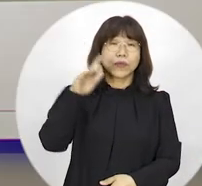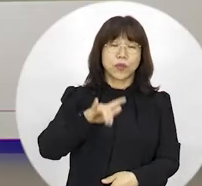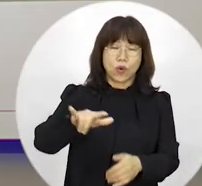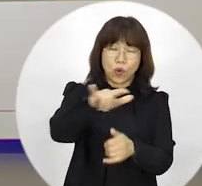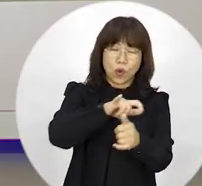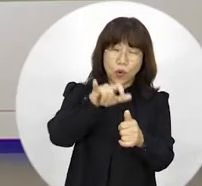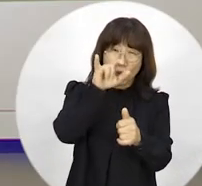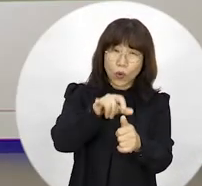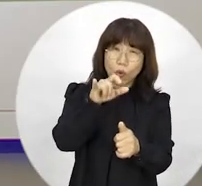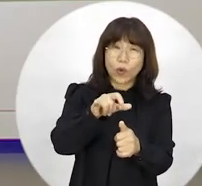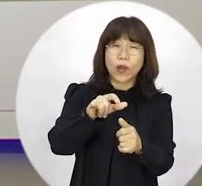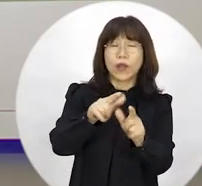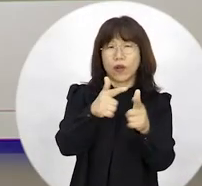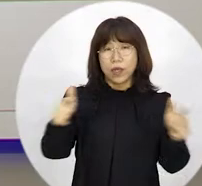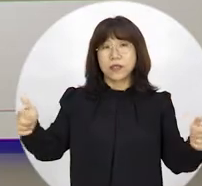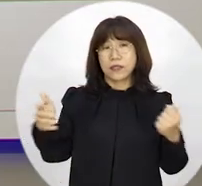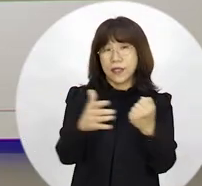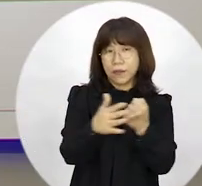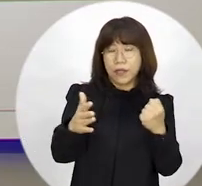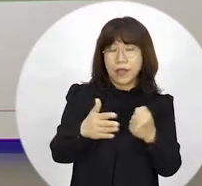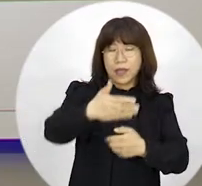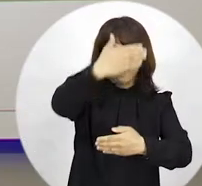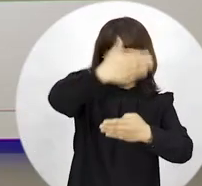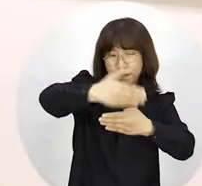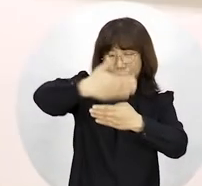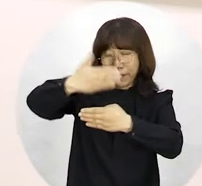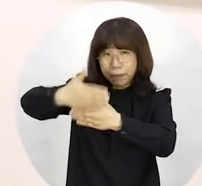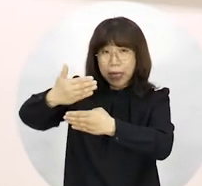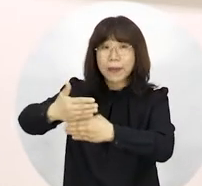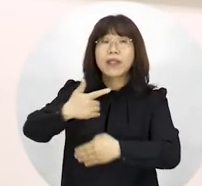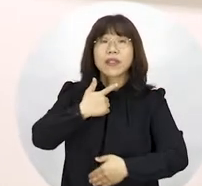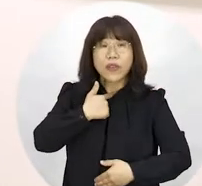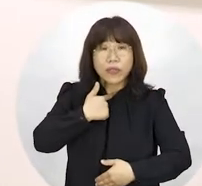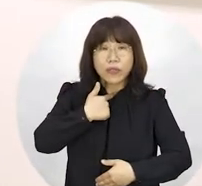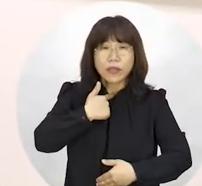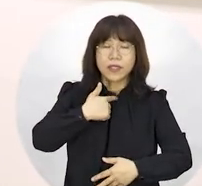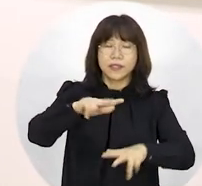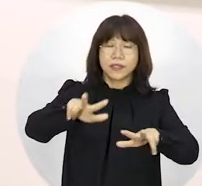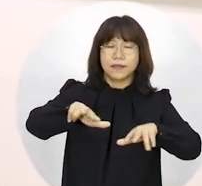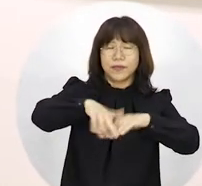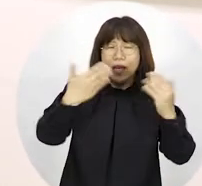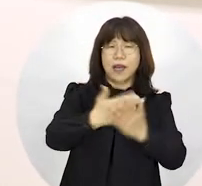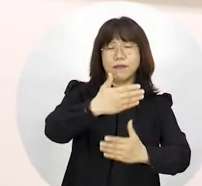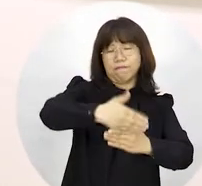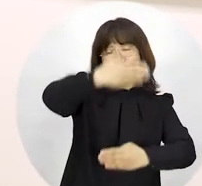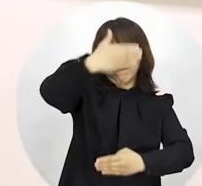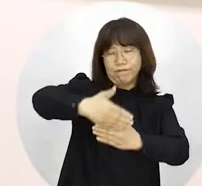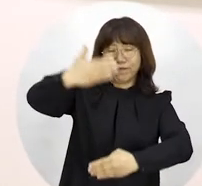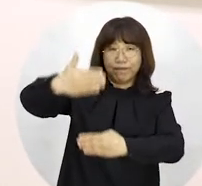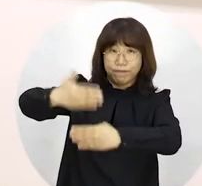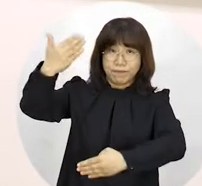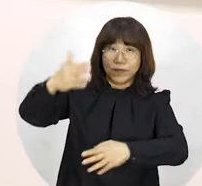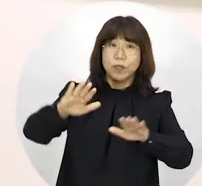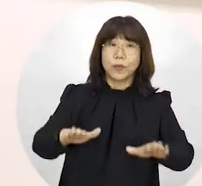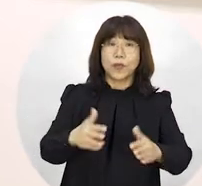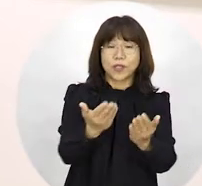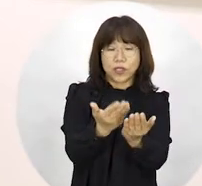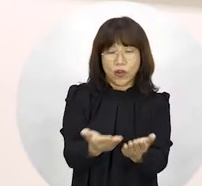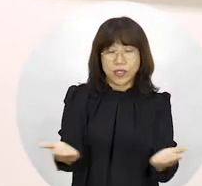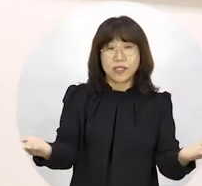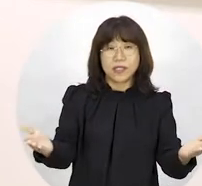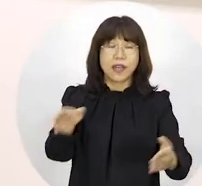그동안 코로나 일부로 단절됐던 경제 들이 허물어지는 가운데 이번